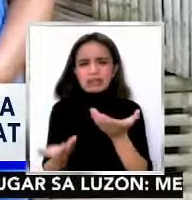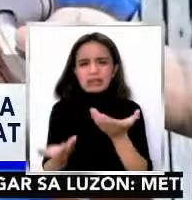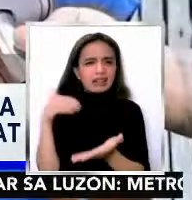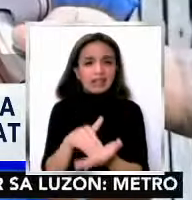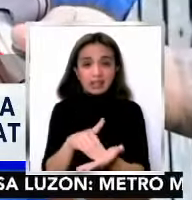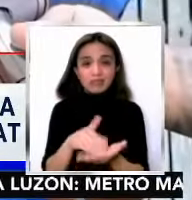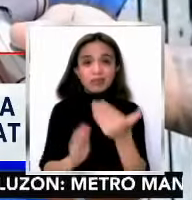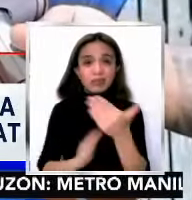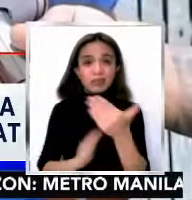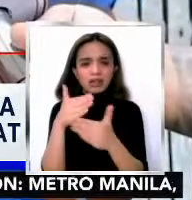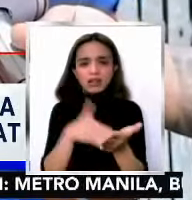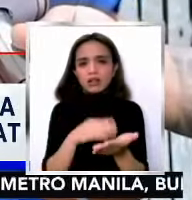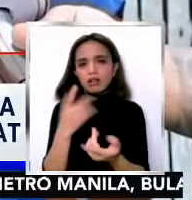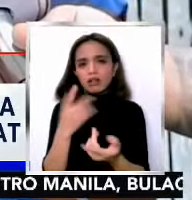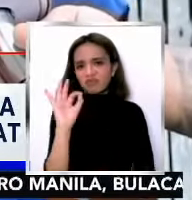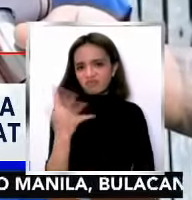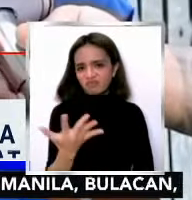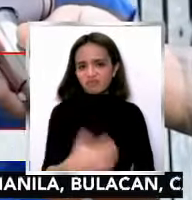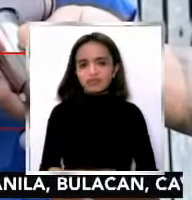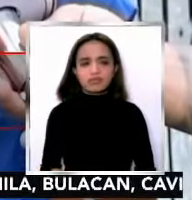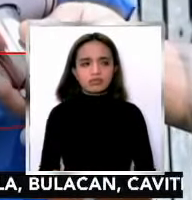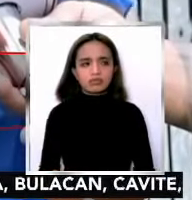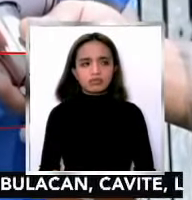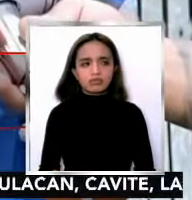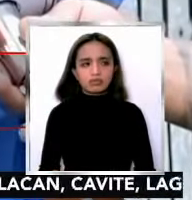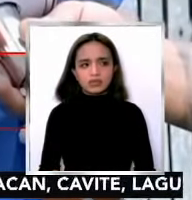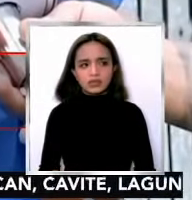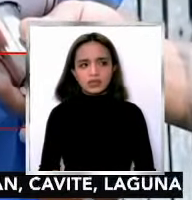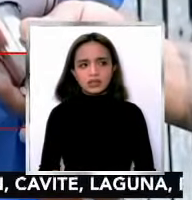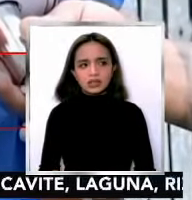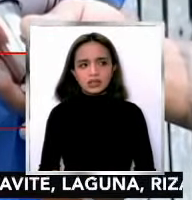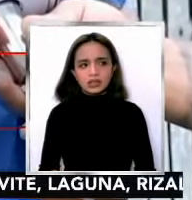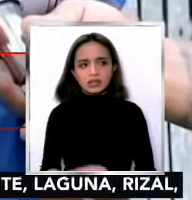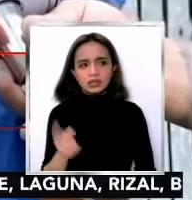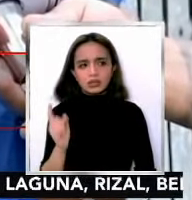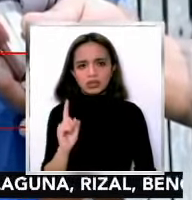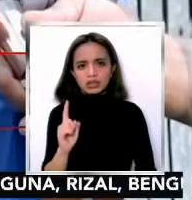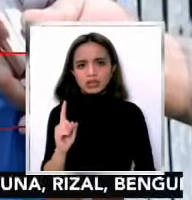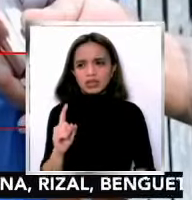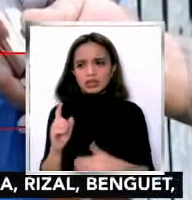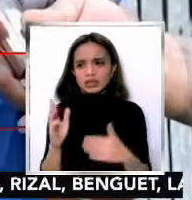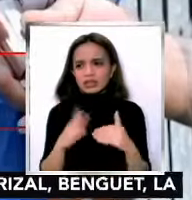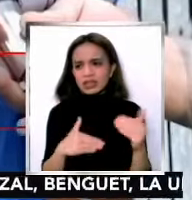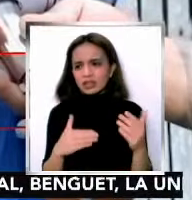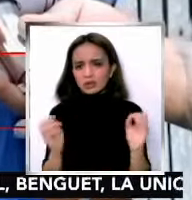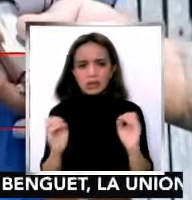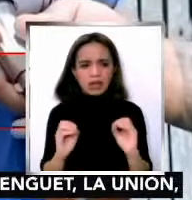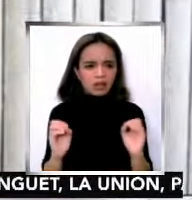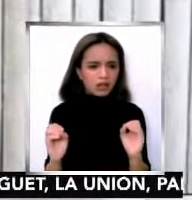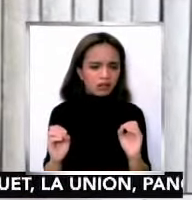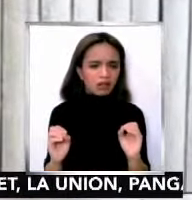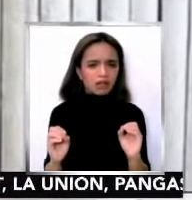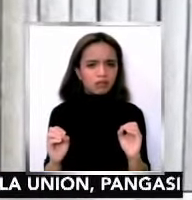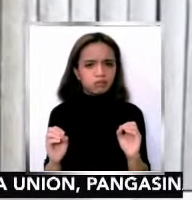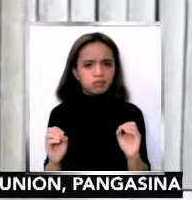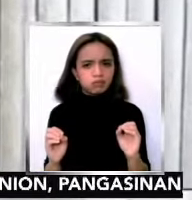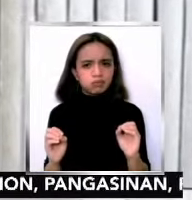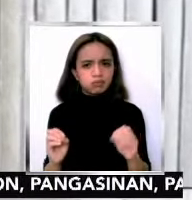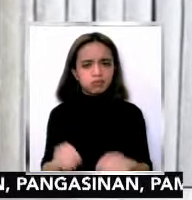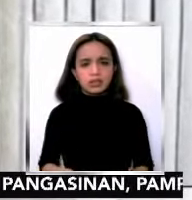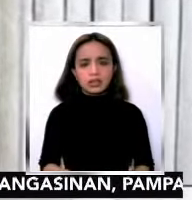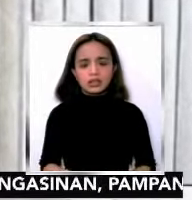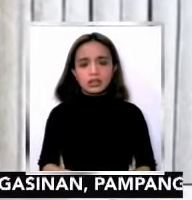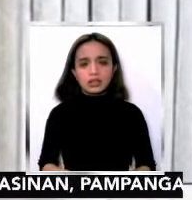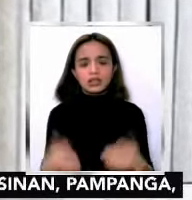pera. Isod man namo biyaan ang taong inaingon ani kaysa wala pa na'y balatian, wa may man niya pansagdi. Ipinakita namin